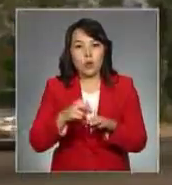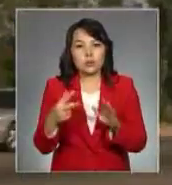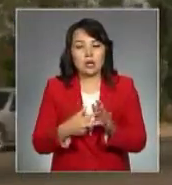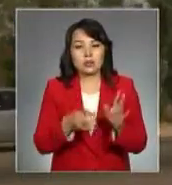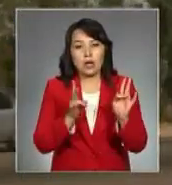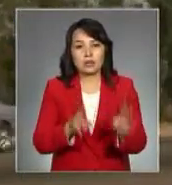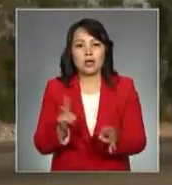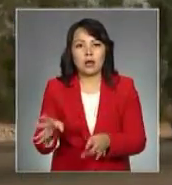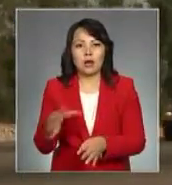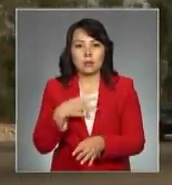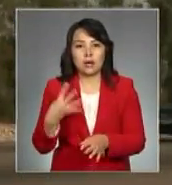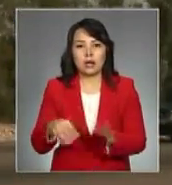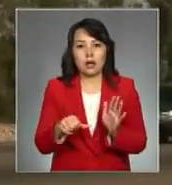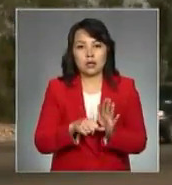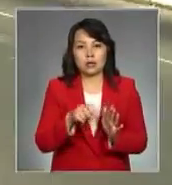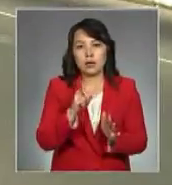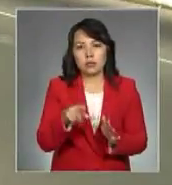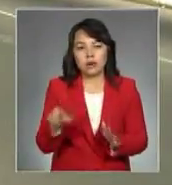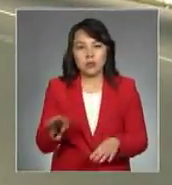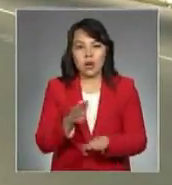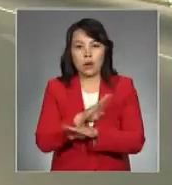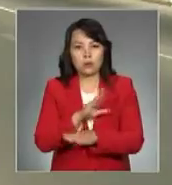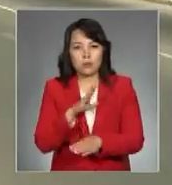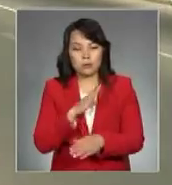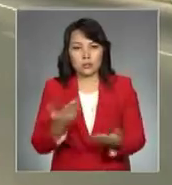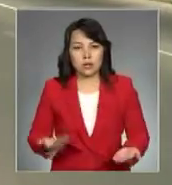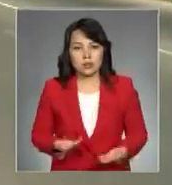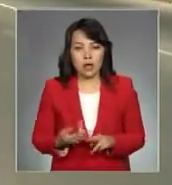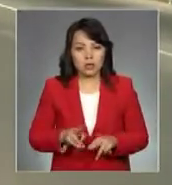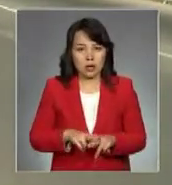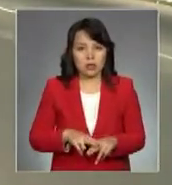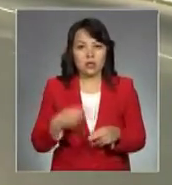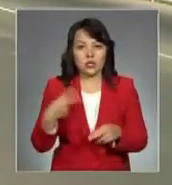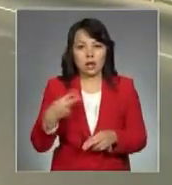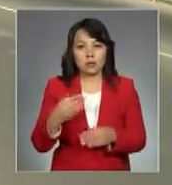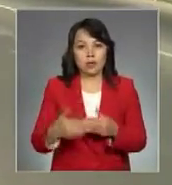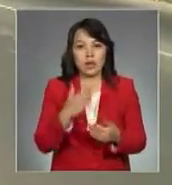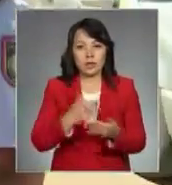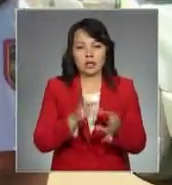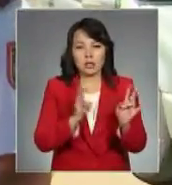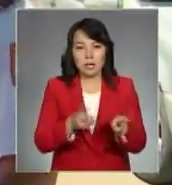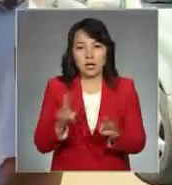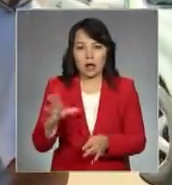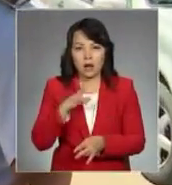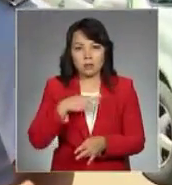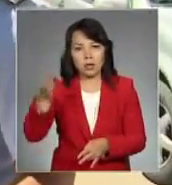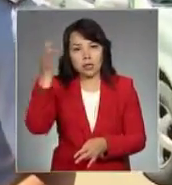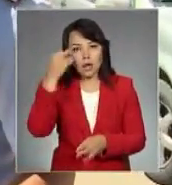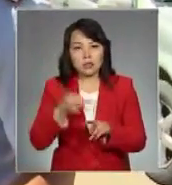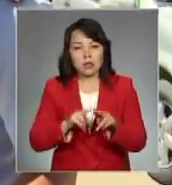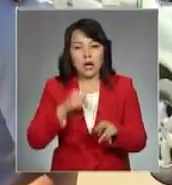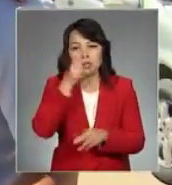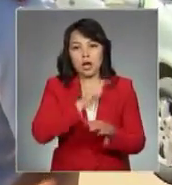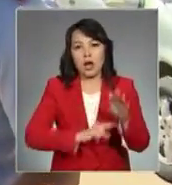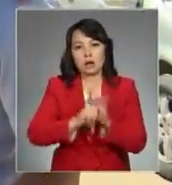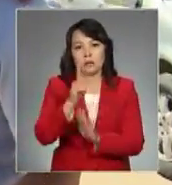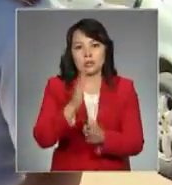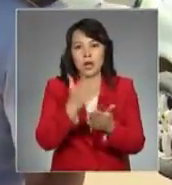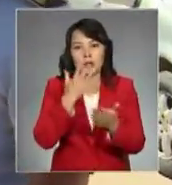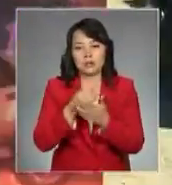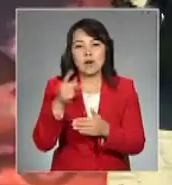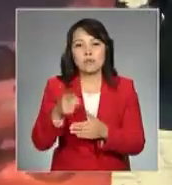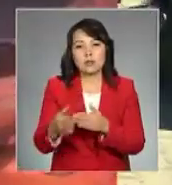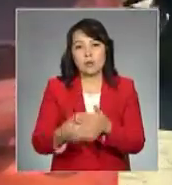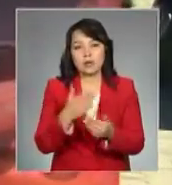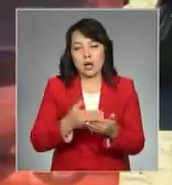18 жол көлік оқиғасы болып, 46 адам өмірімен қоштасты. 20-дан астамы жарақат алды. Ал жыл басынан бері аймақта 1000-ға жуық